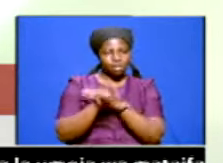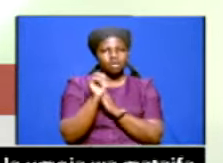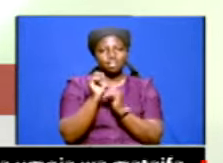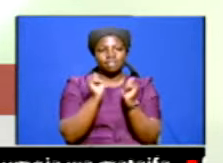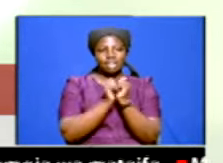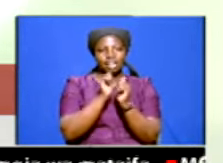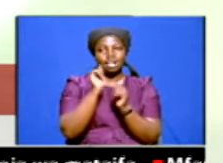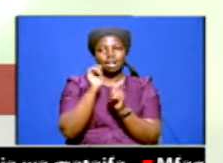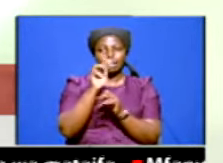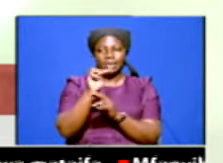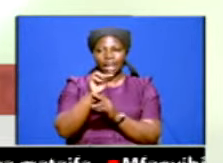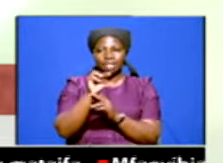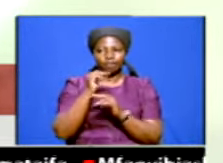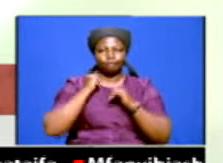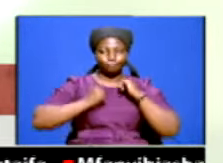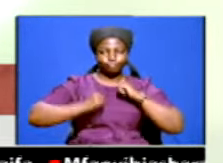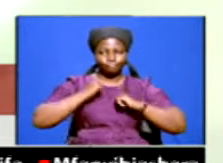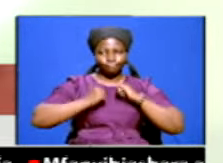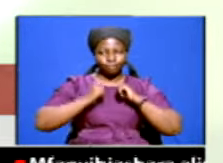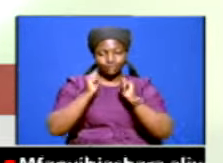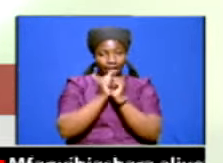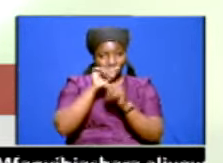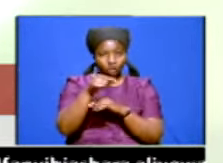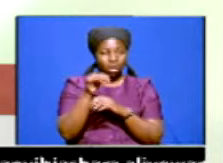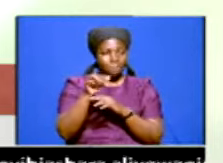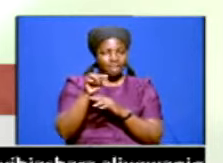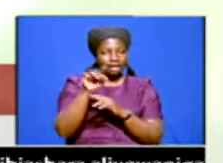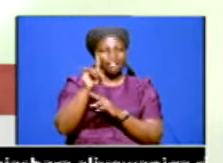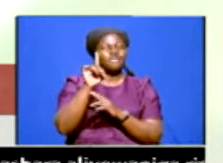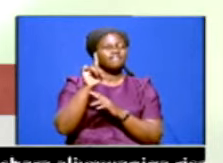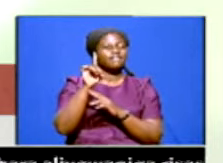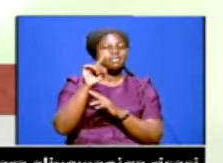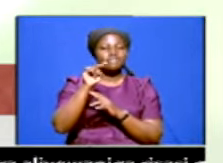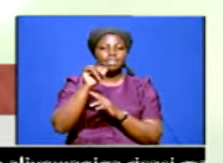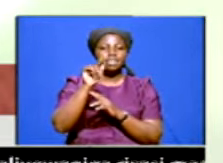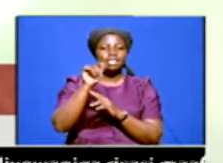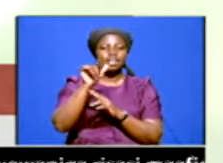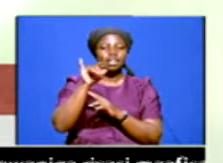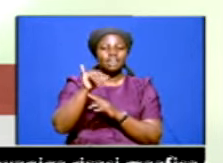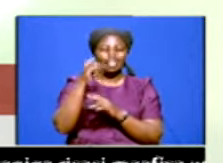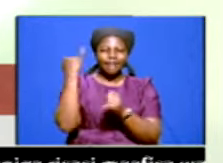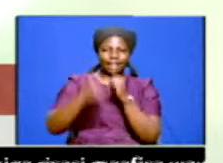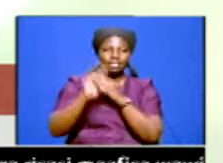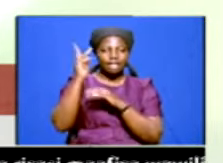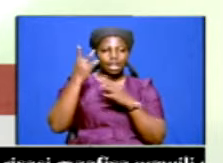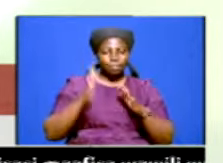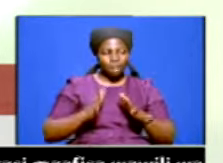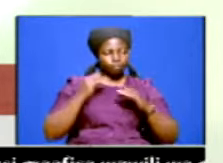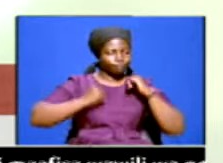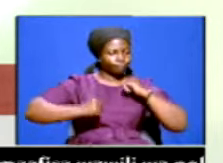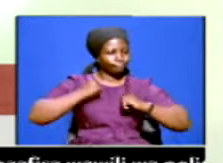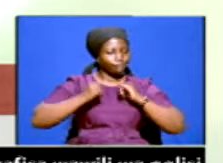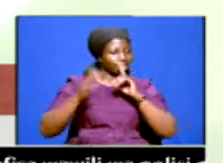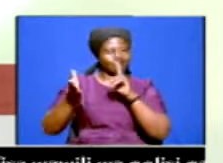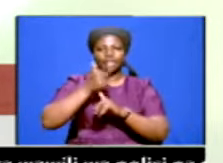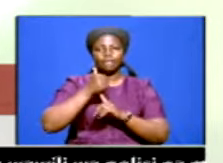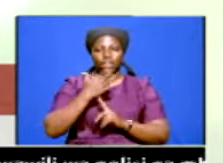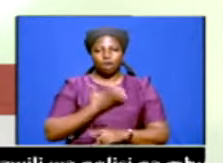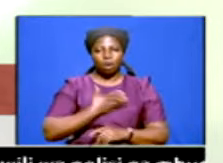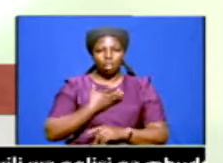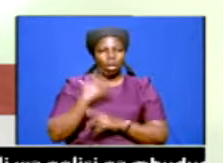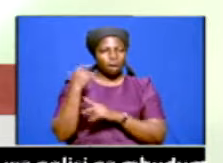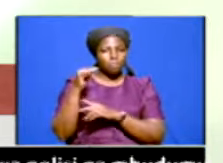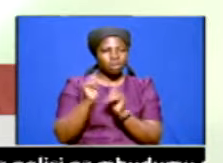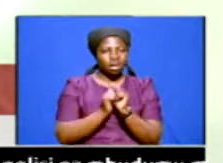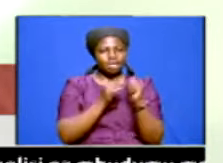rasmi leo. Naftali Temu alikuwa Mkenya wa mwisho kutoa nishani ya dhahabu kwenye mbio hizo mwaka 1968